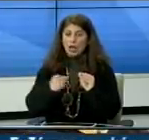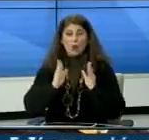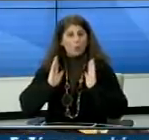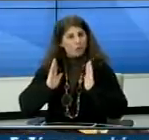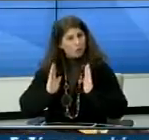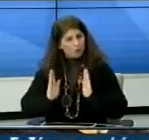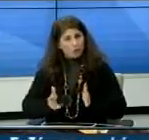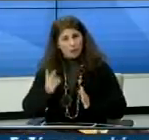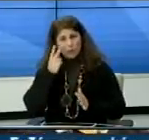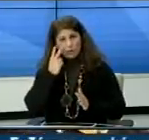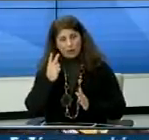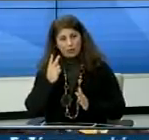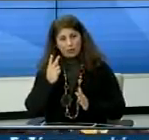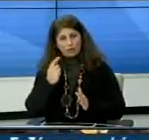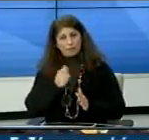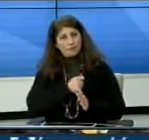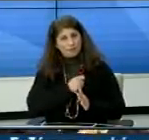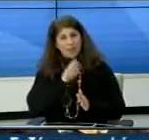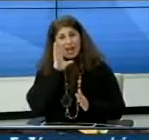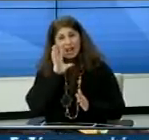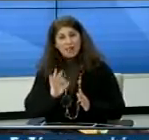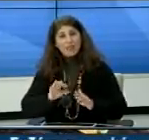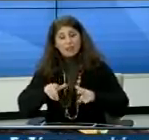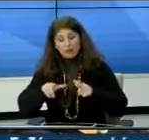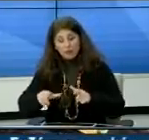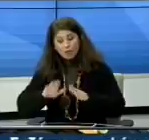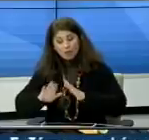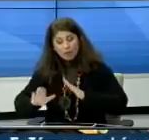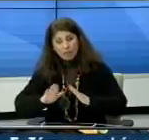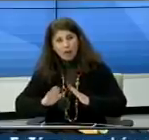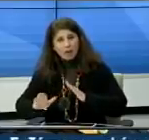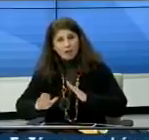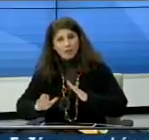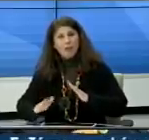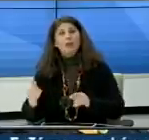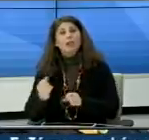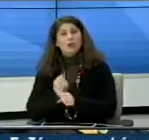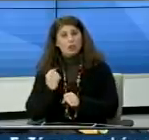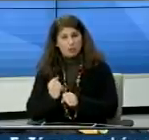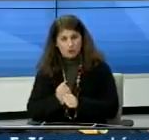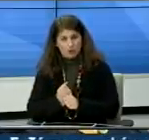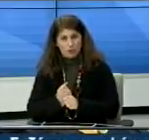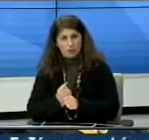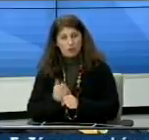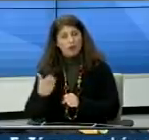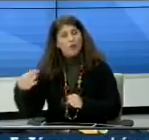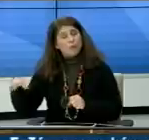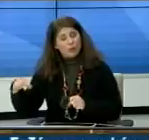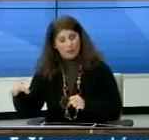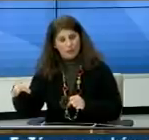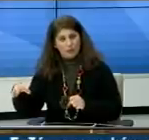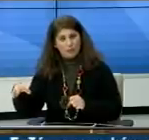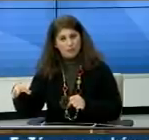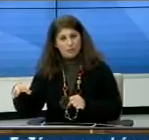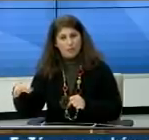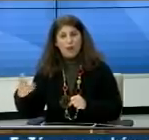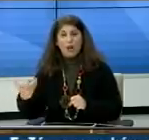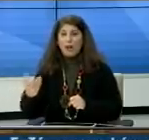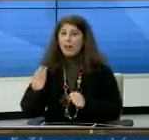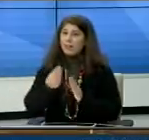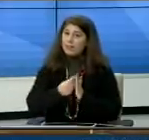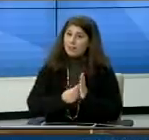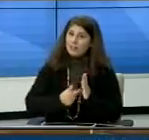να εκτιμήσουν την αληθινή φροντίδα για τον εργαζόμενο και τον πιο αδύναμο, αλλά και την